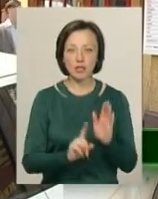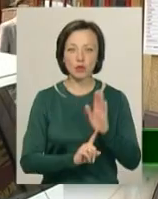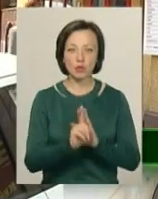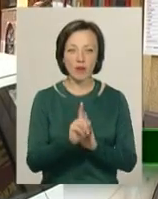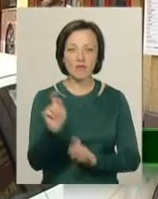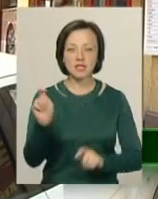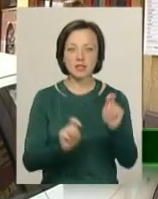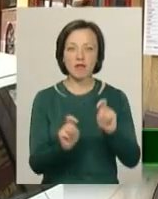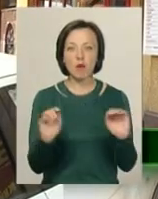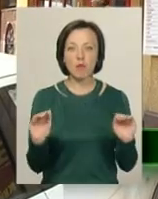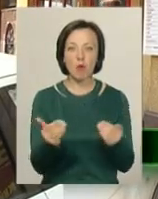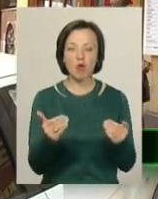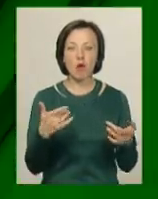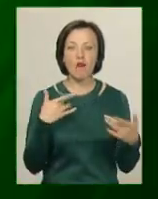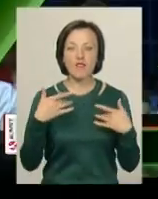моновистав «Відлуння» у Хмельницькому.